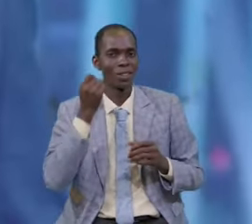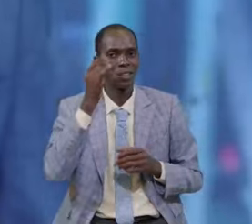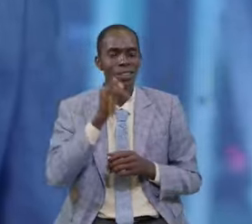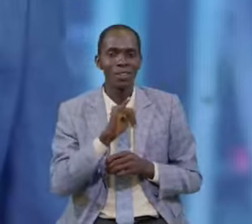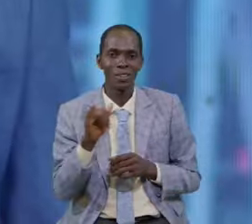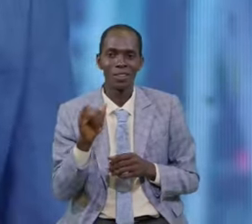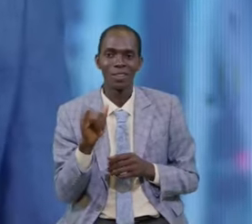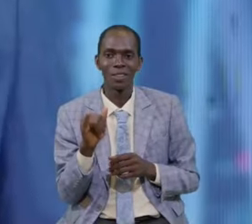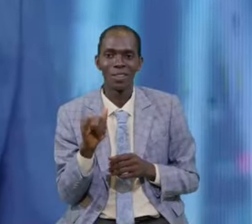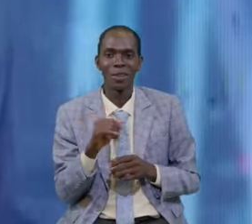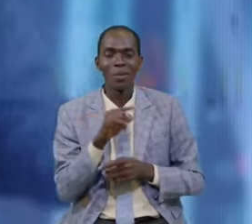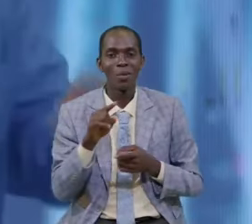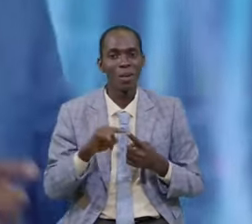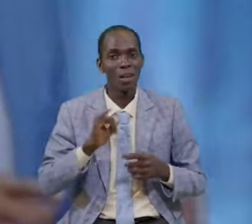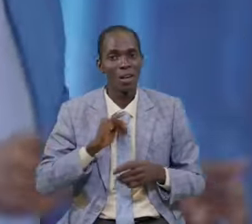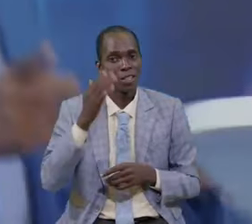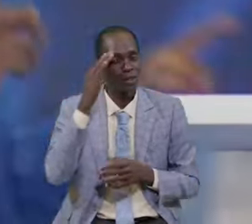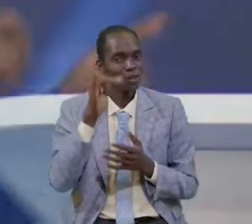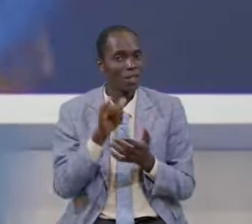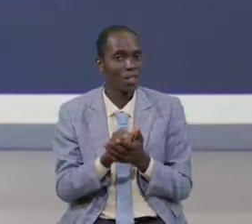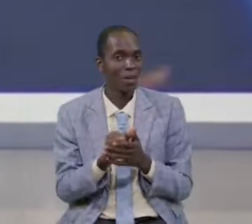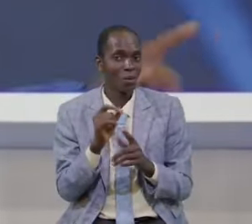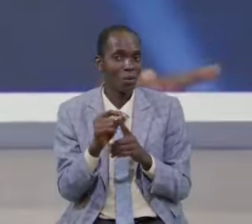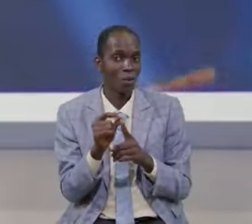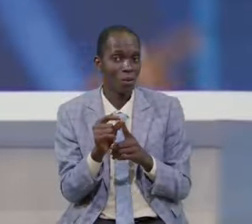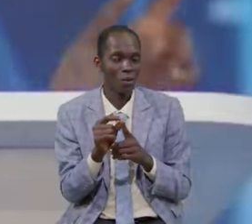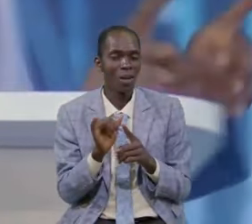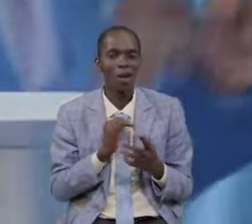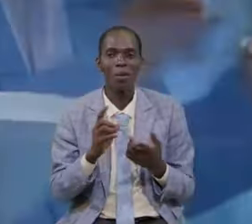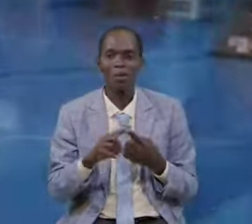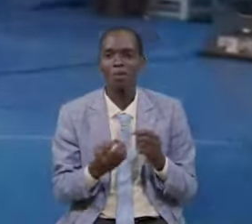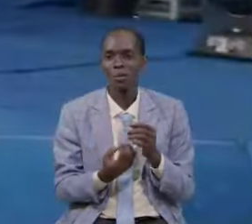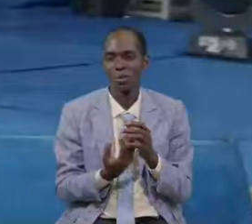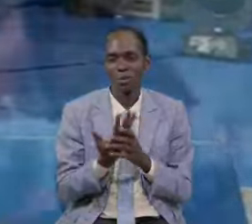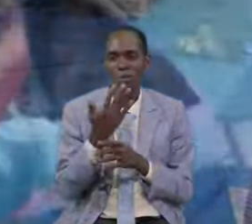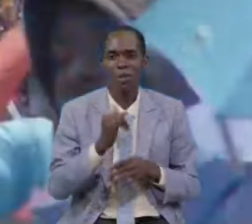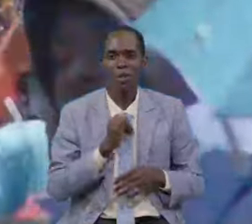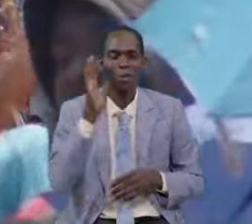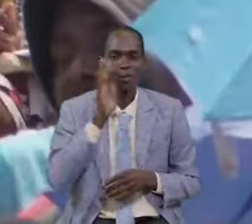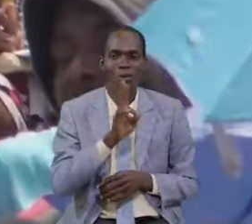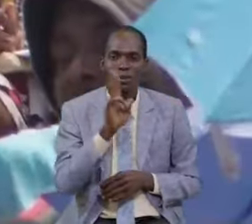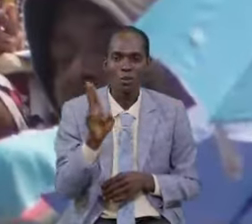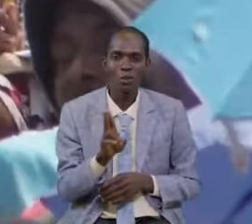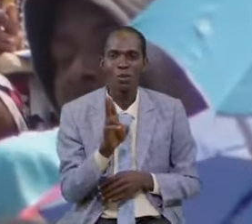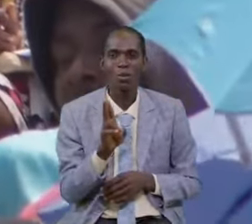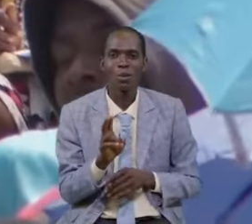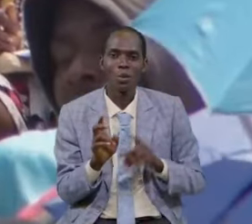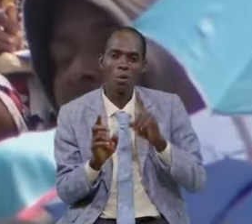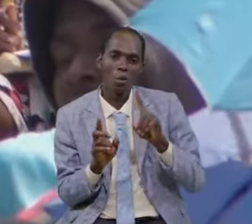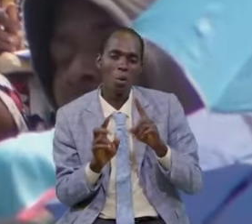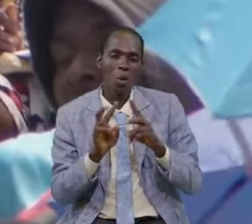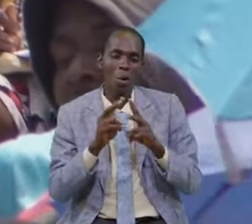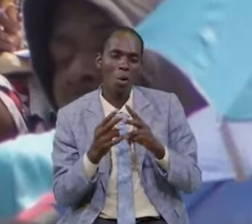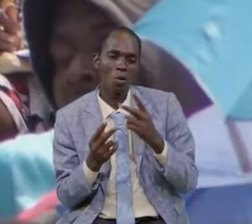Et quand je connais tel mot, je veux grandir, je vais utiliser au moins un ou deux des